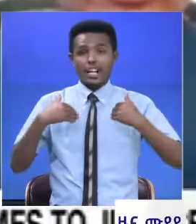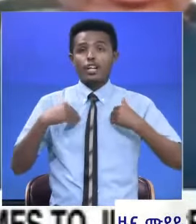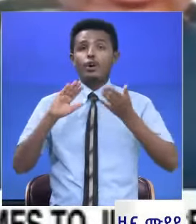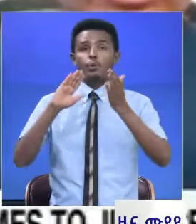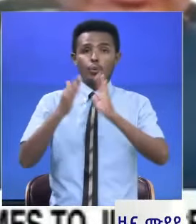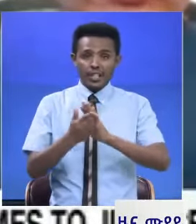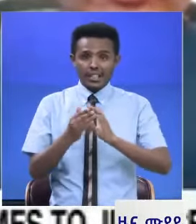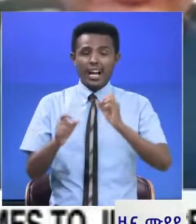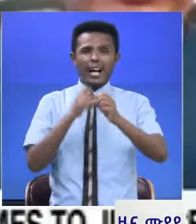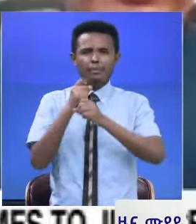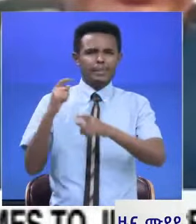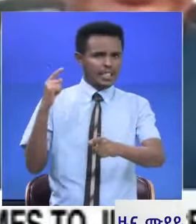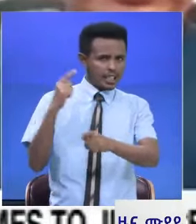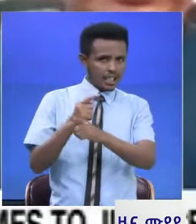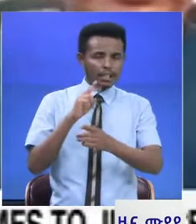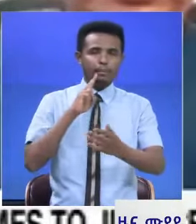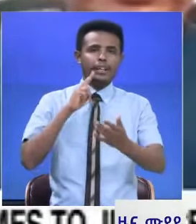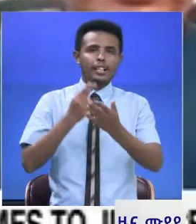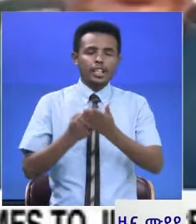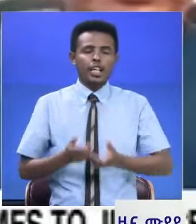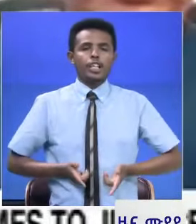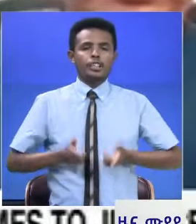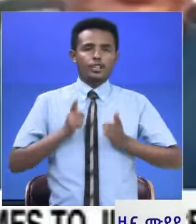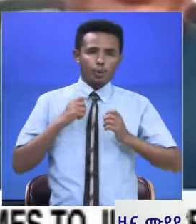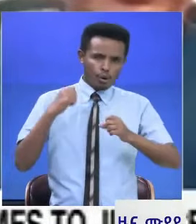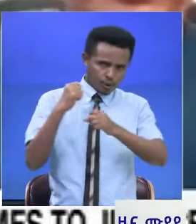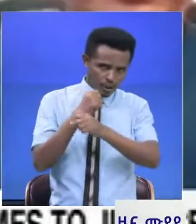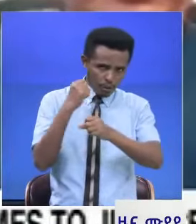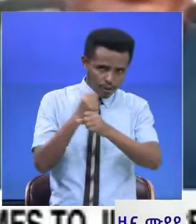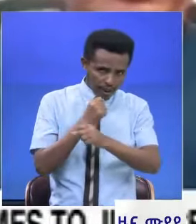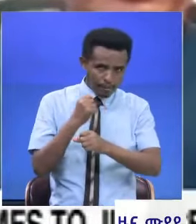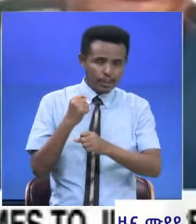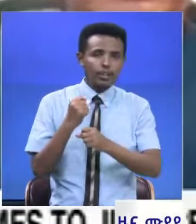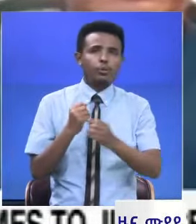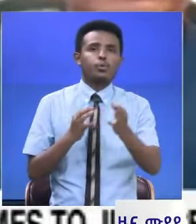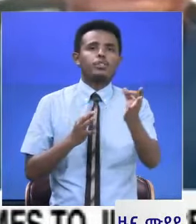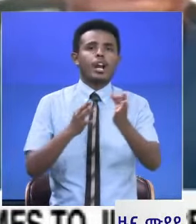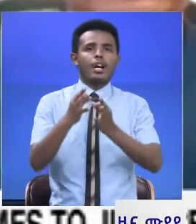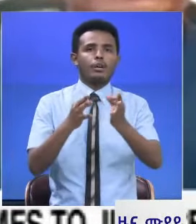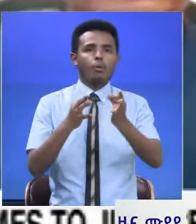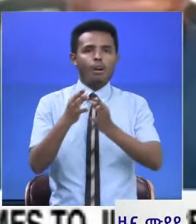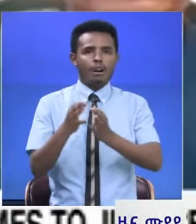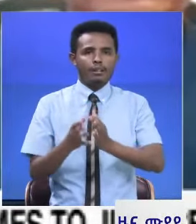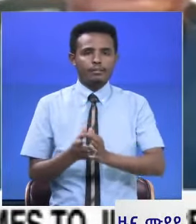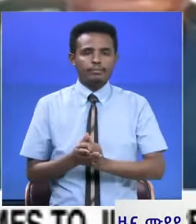ሁኔታ ዓለም ትክክለኛ መረጃ እንዲኖረው ስራዎች እንደሚሰሩም ተናግረዋል።